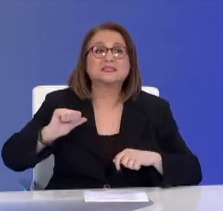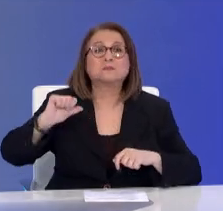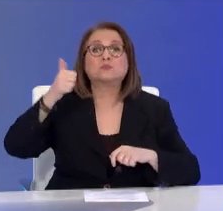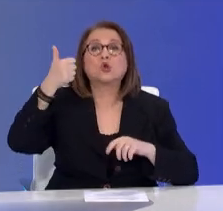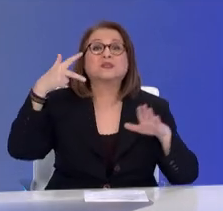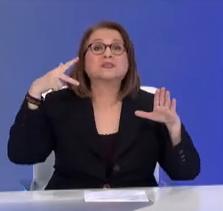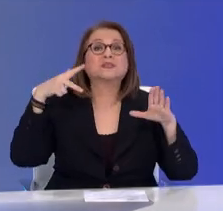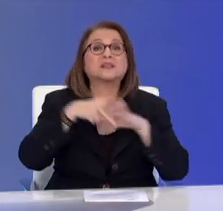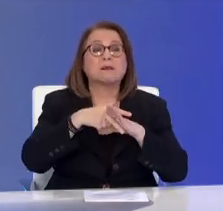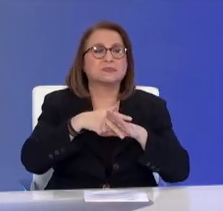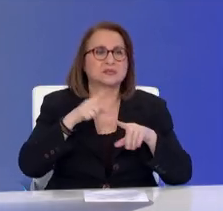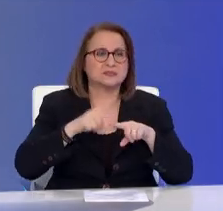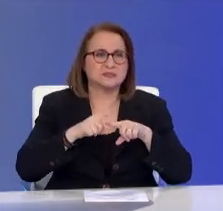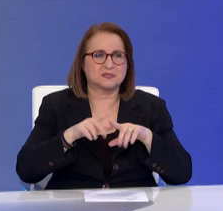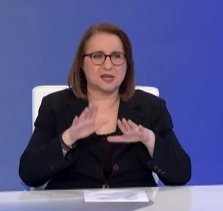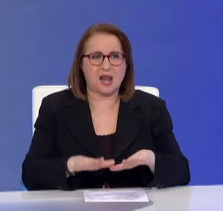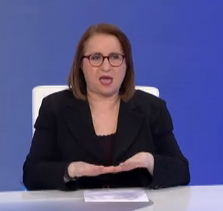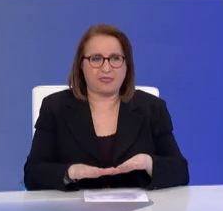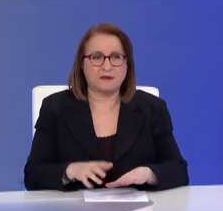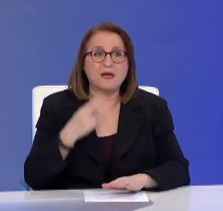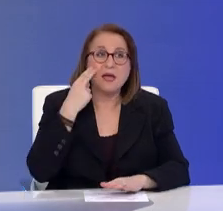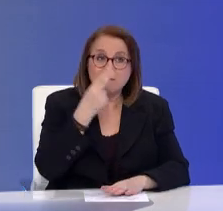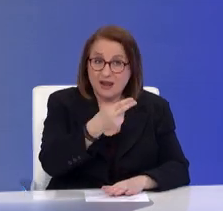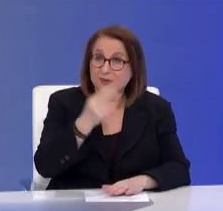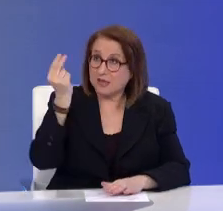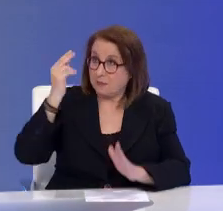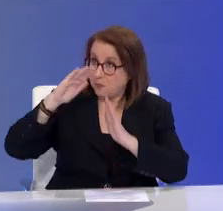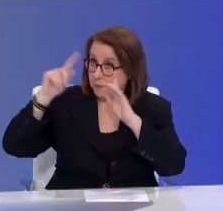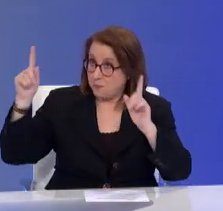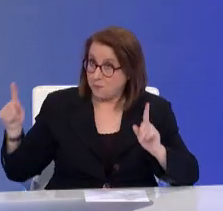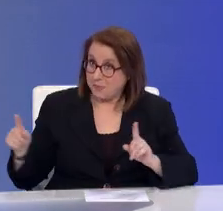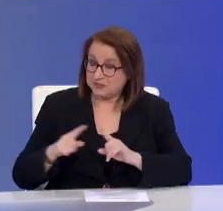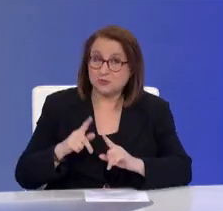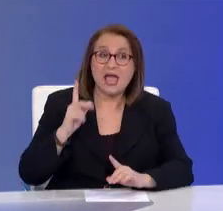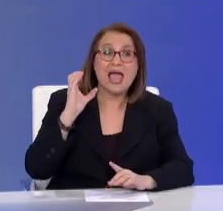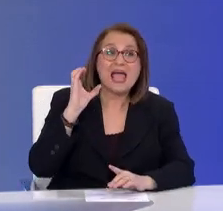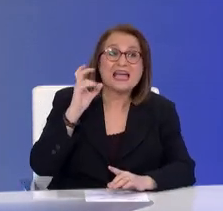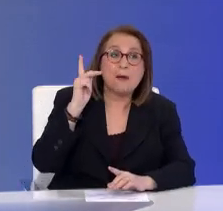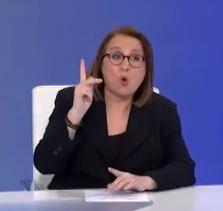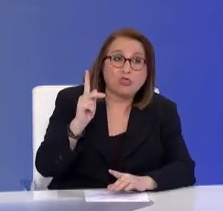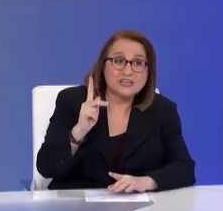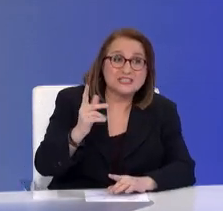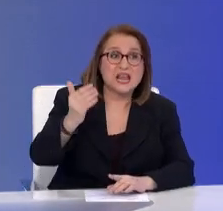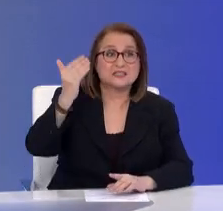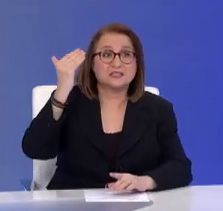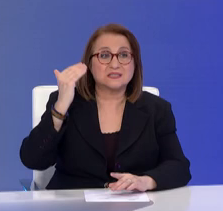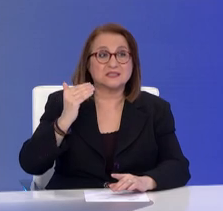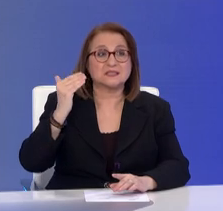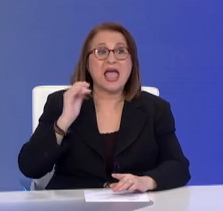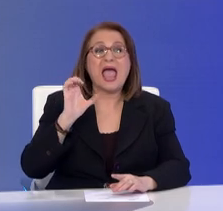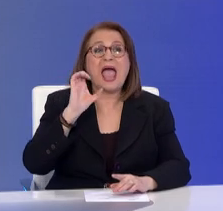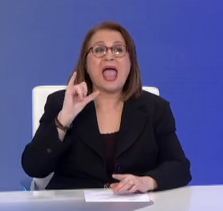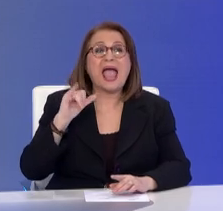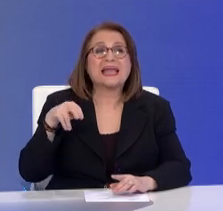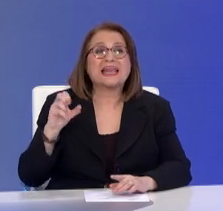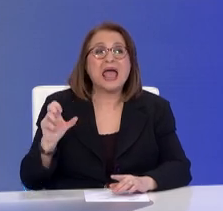χώρα. Η σχέση μεταξύ αυτών των προσωπικότητων που βλέπετε στην οθόνη